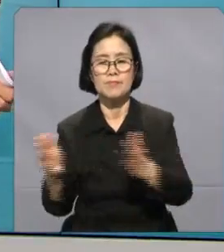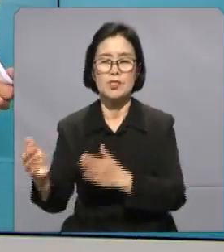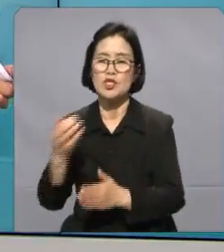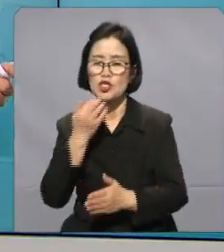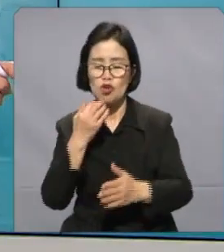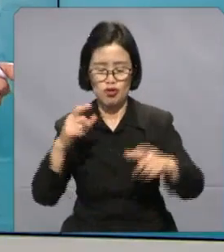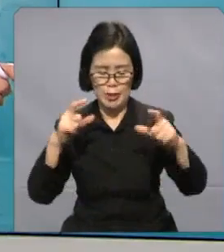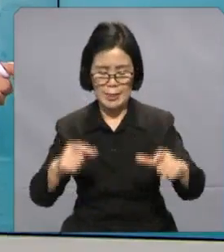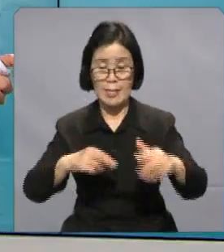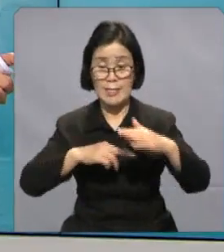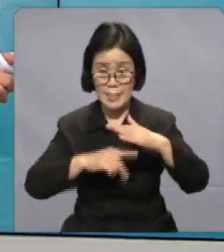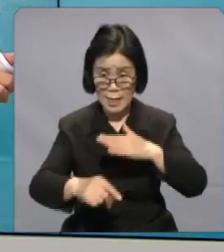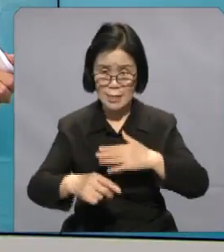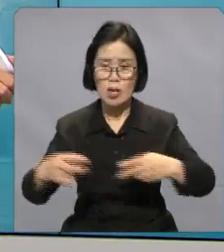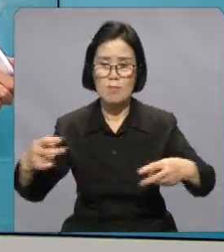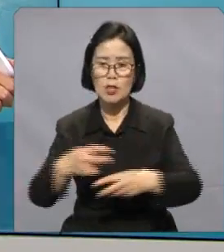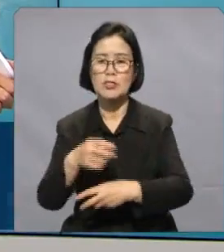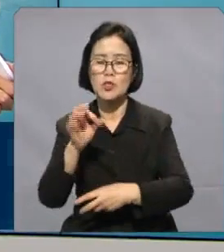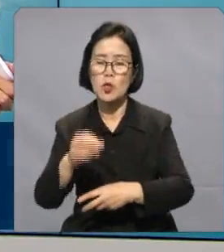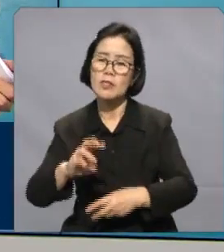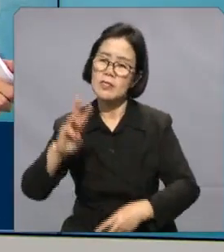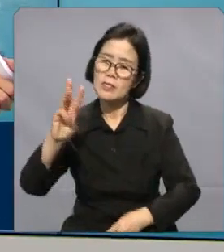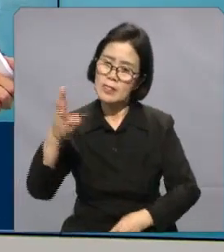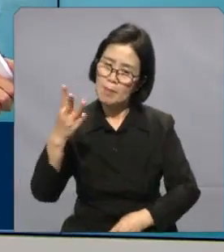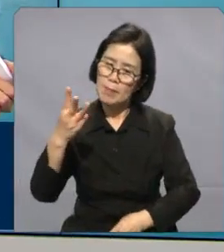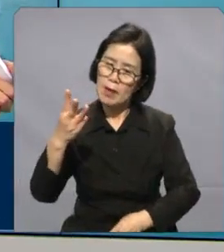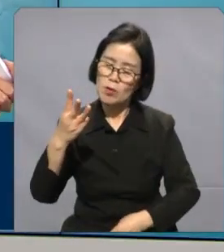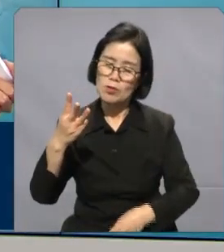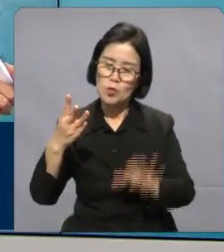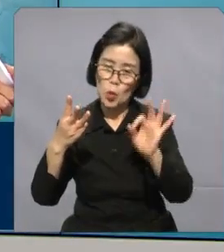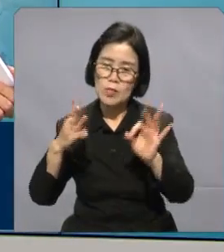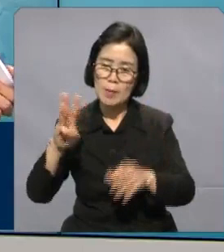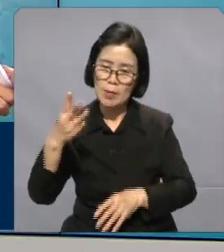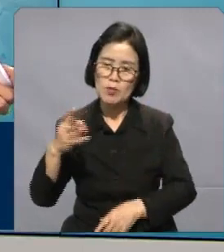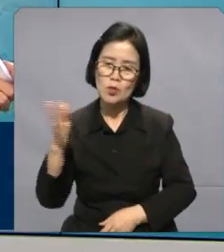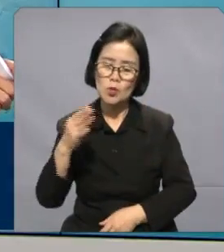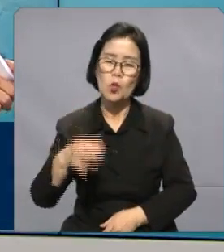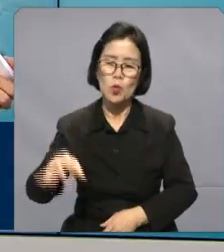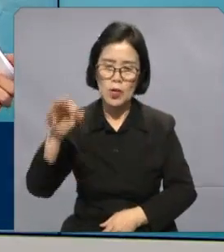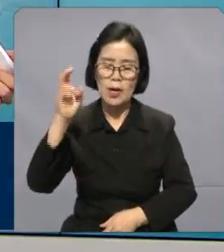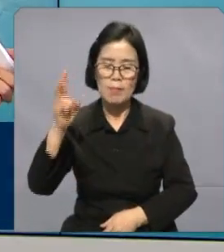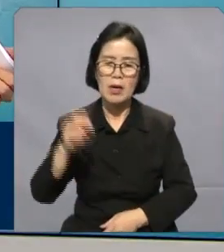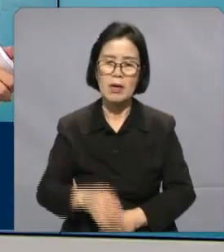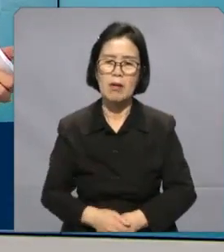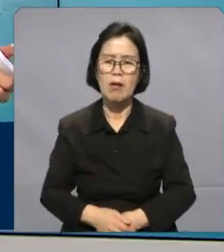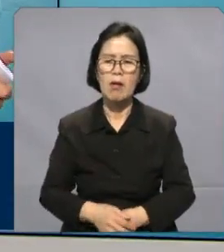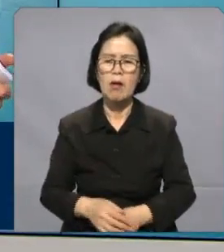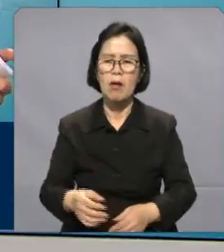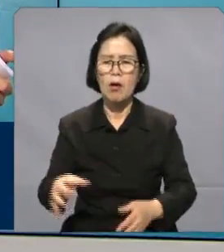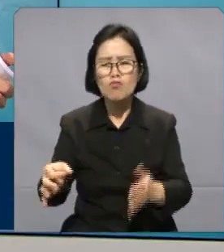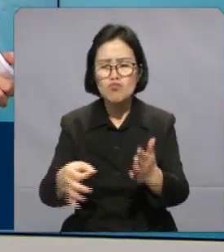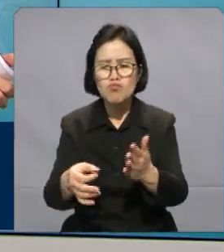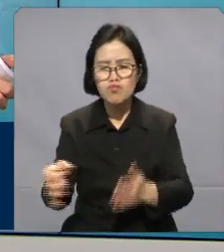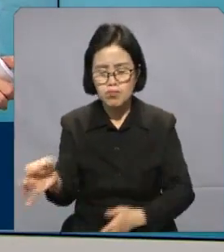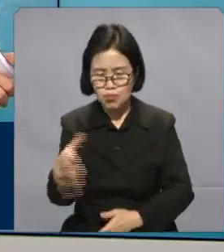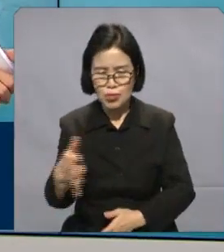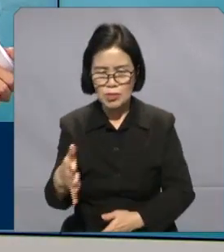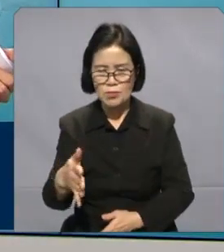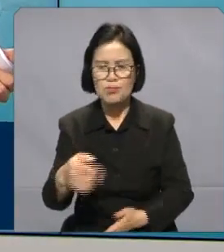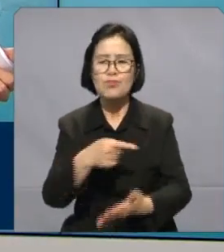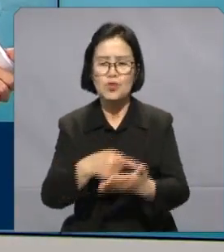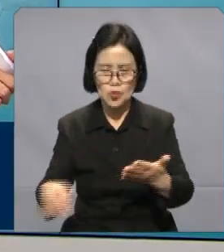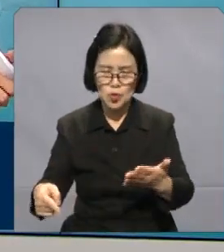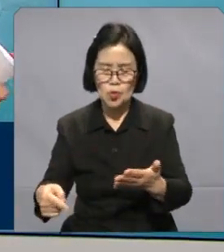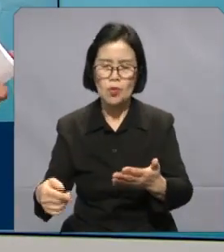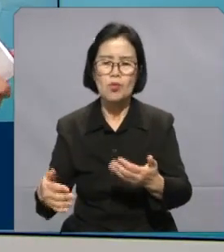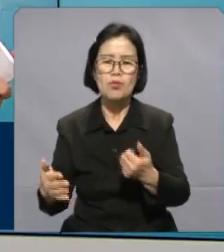서울 지역 지하철과 버스 요금이 300원씩 오를 것으로 보입니다. 무임수송 손실분에 대한 국고 지원이 무산돼